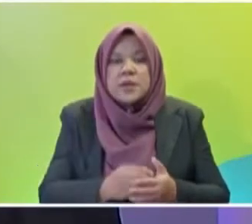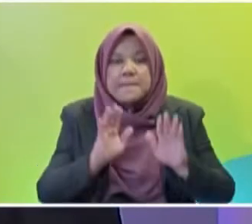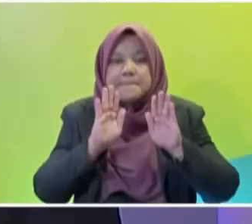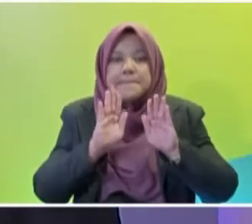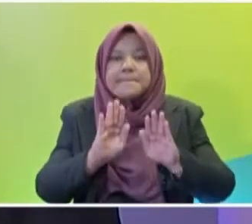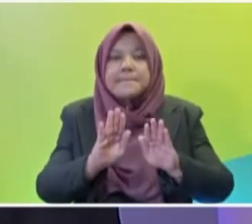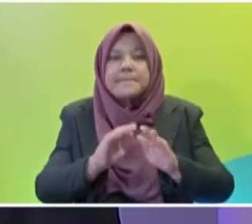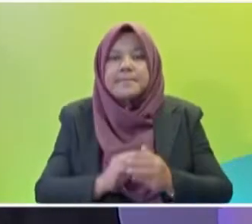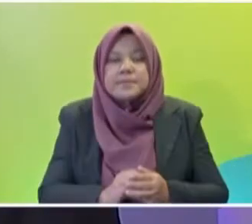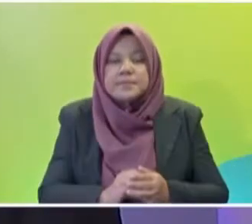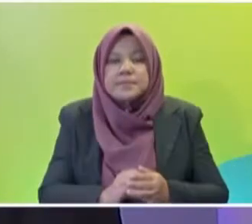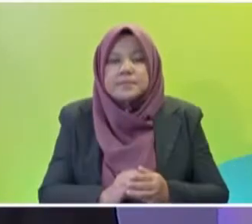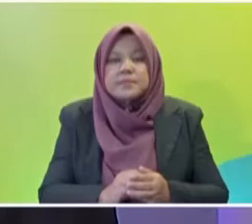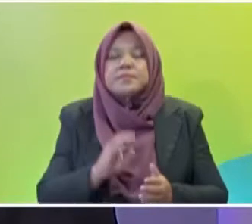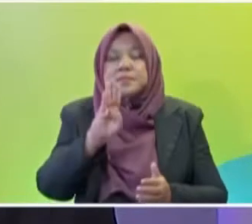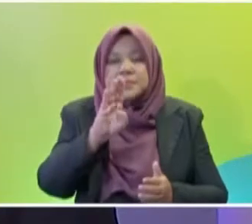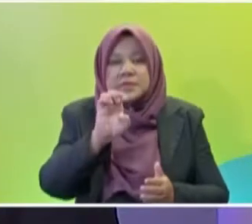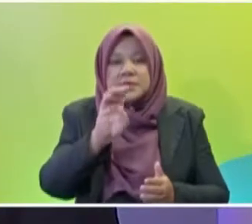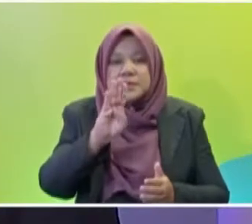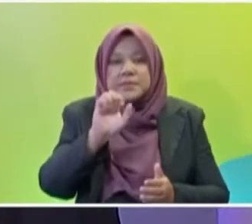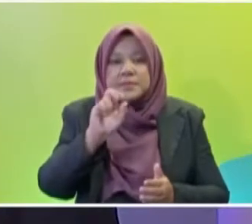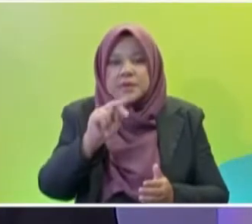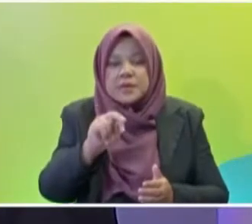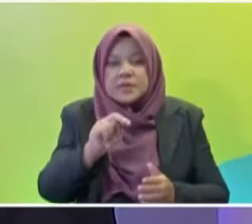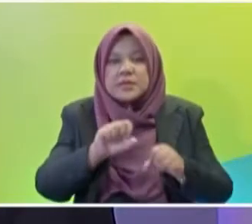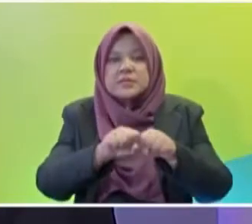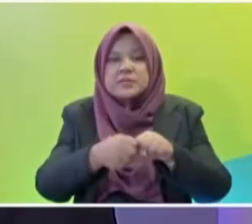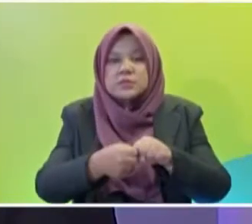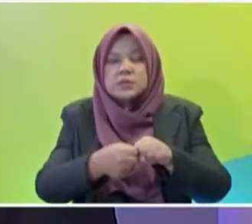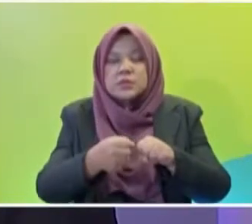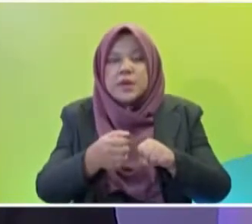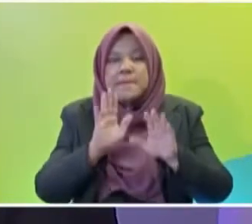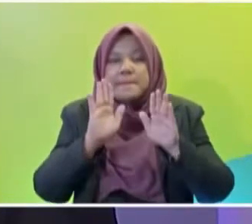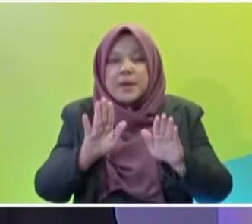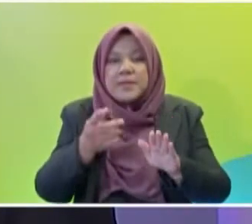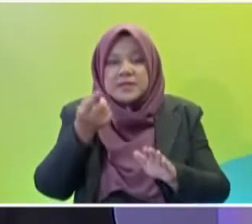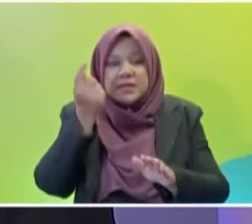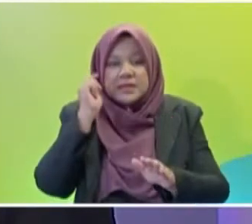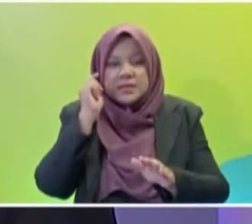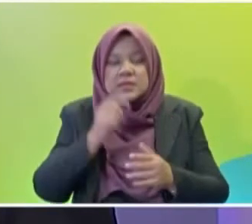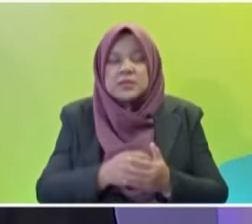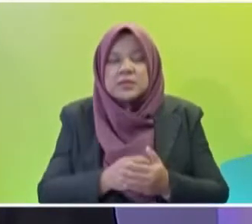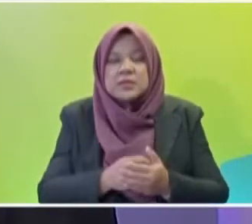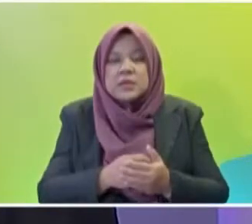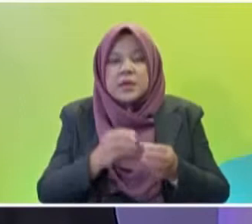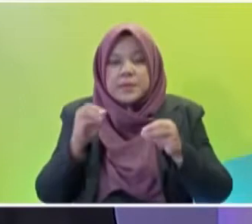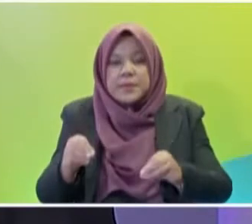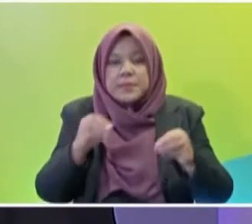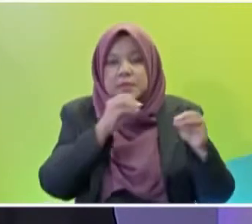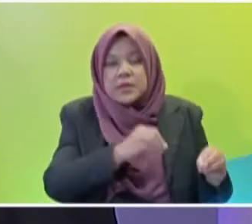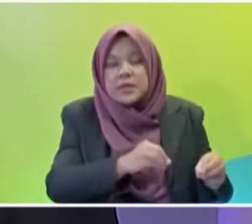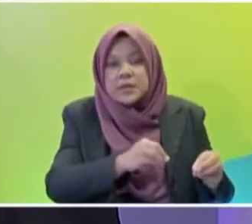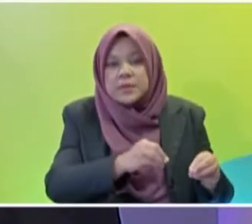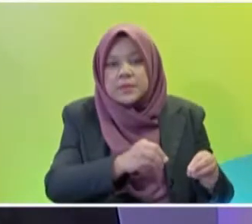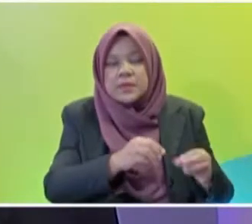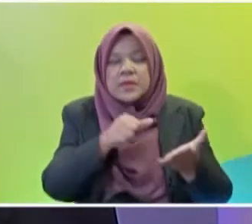menolak menolak beban tadi. So beban tadi akan memindahkan cecair tadi akan